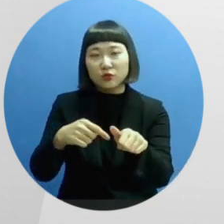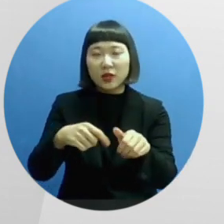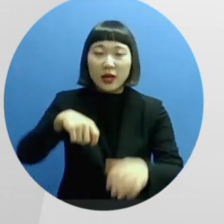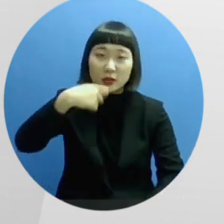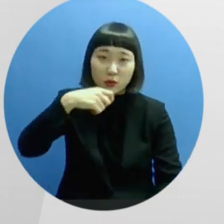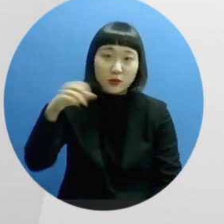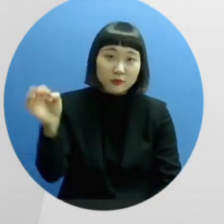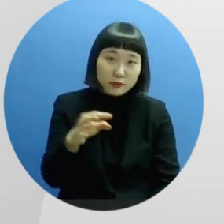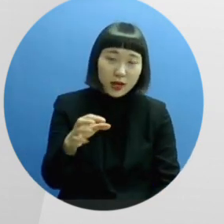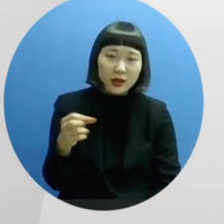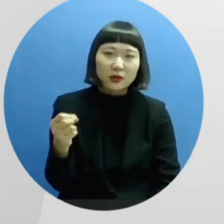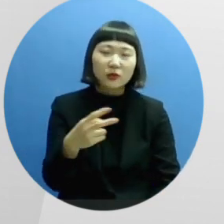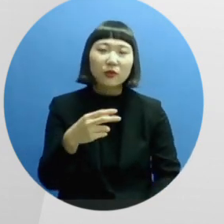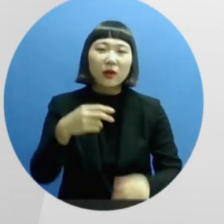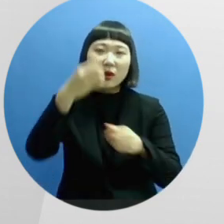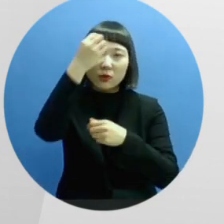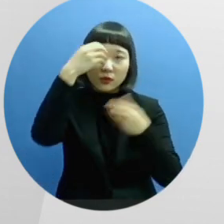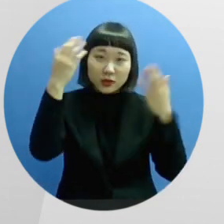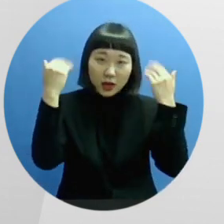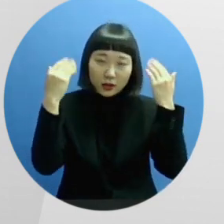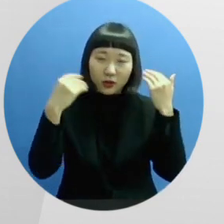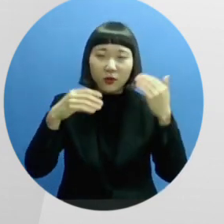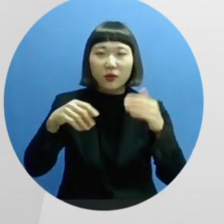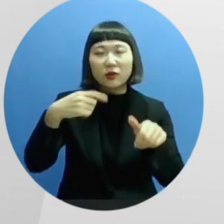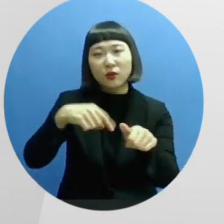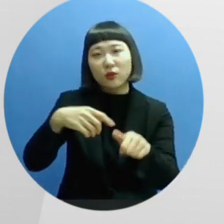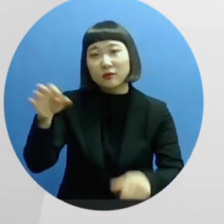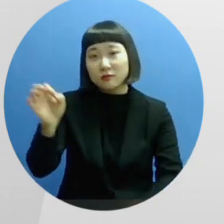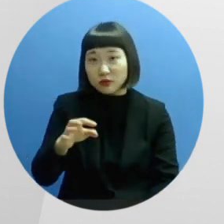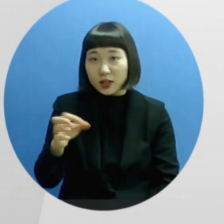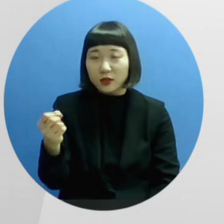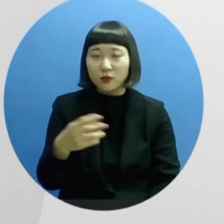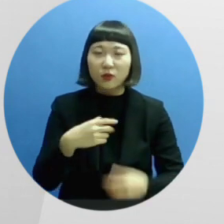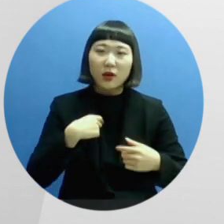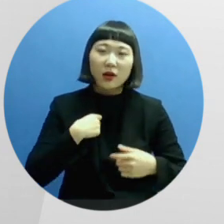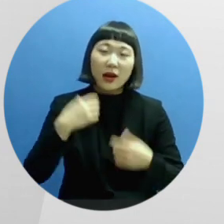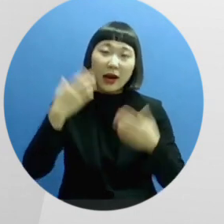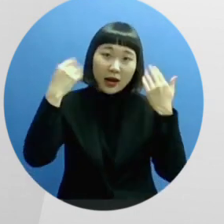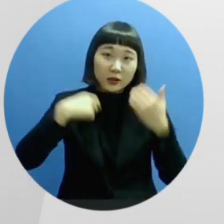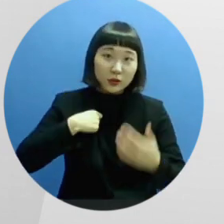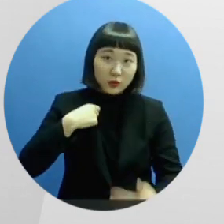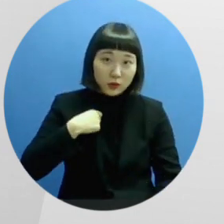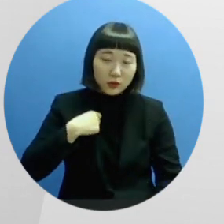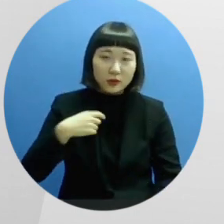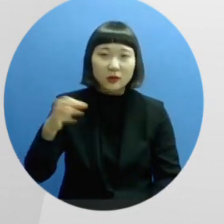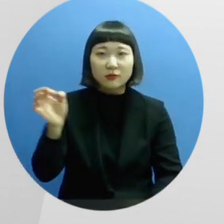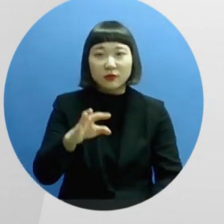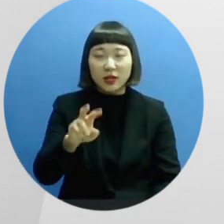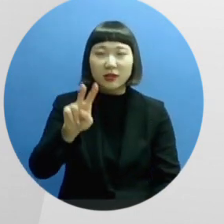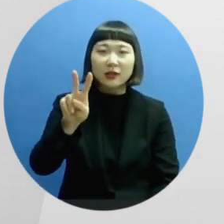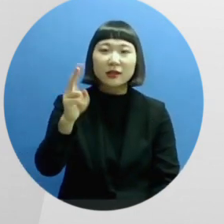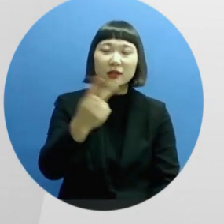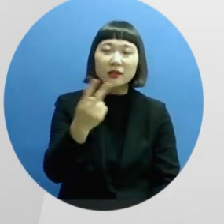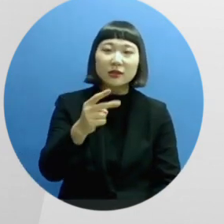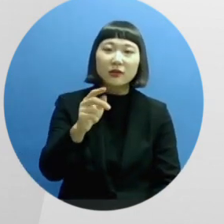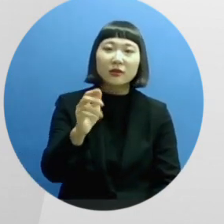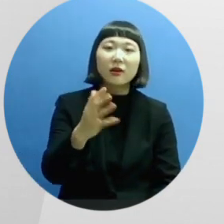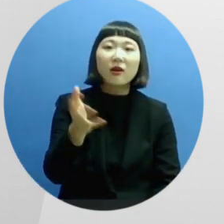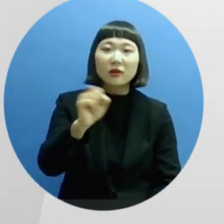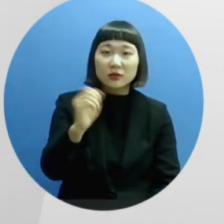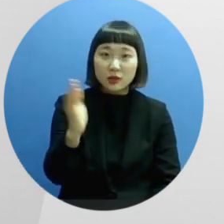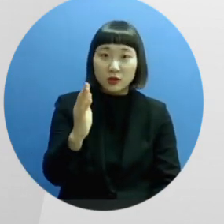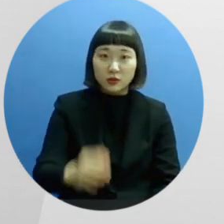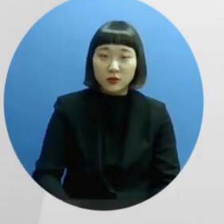무상교육, 무상교복, 누리과정 지원 등에 6,052억 원, 학교별 자율성 확대,